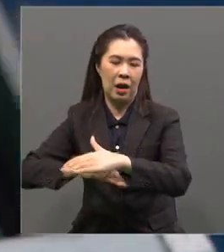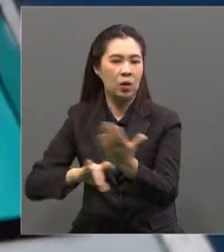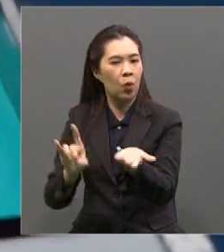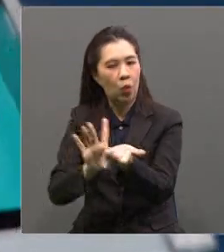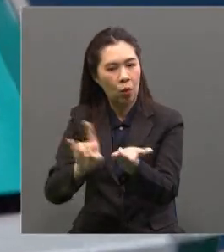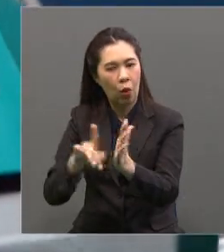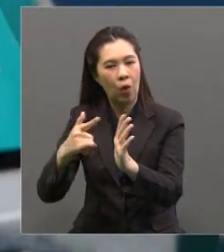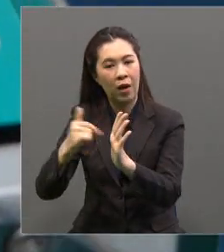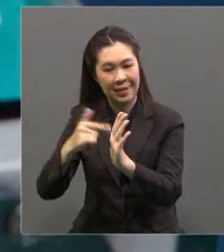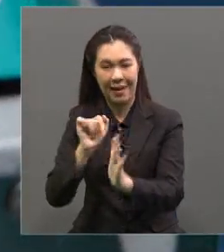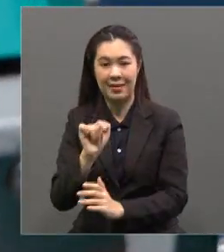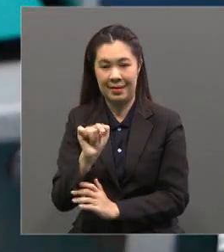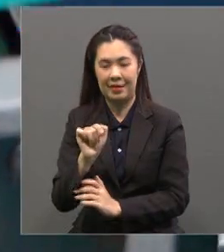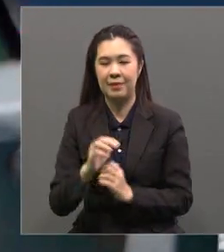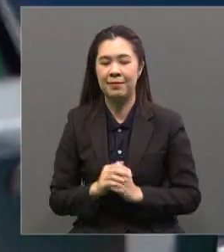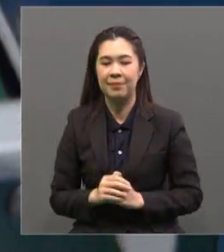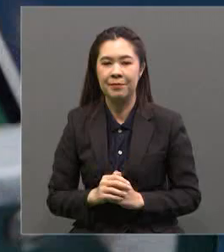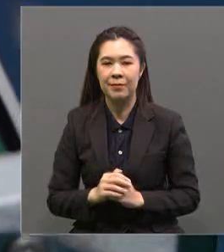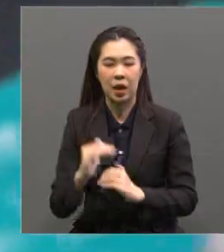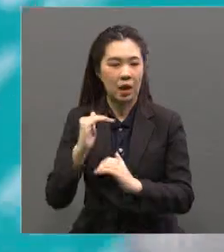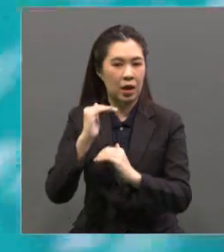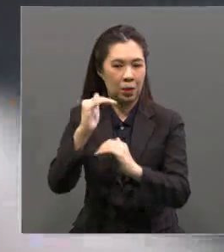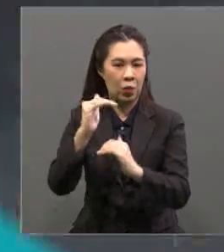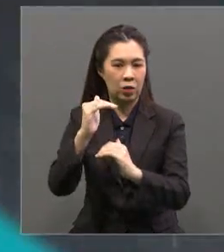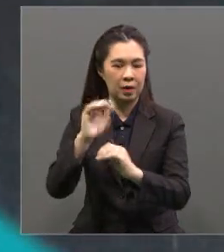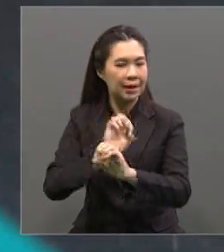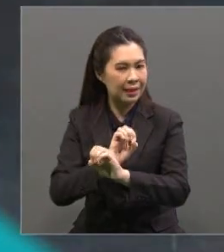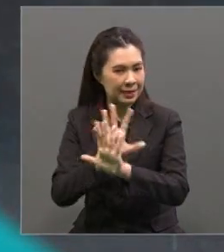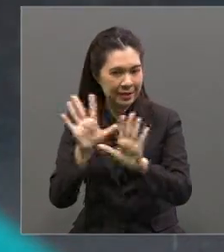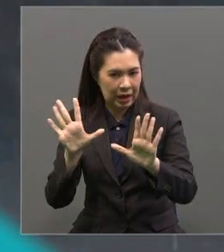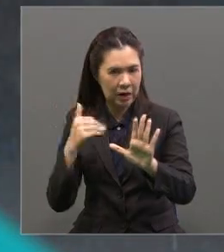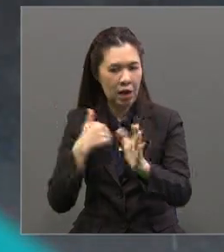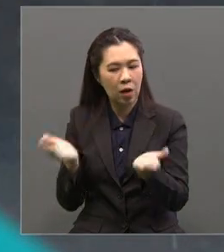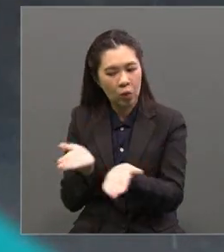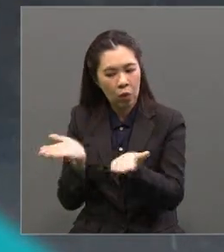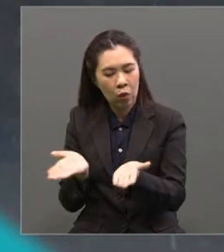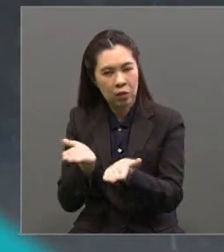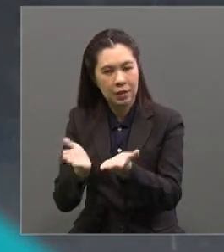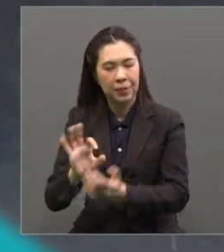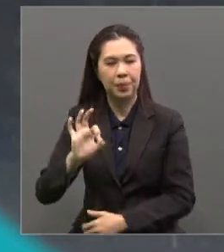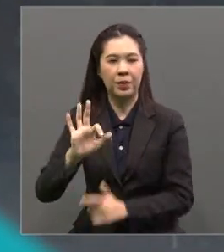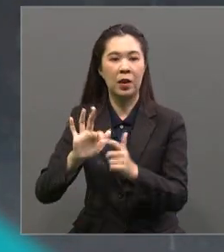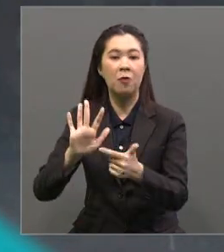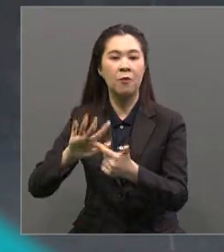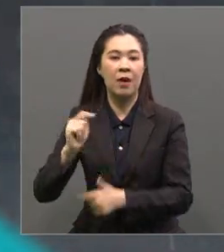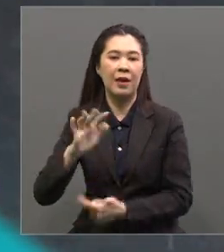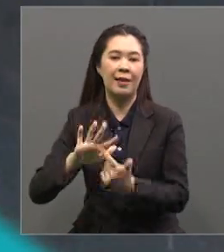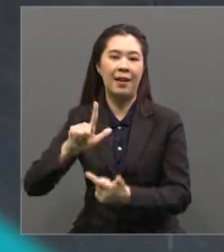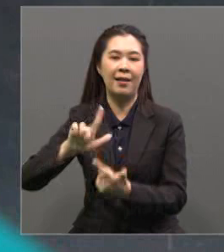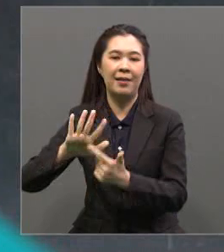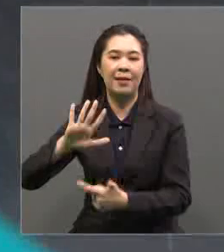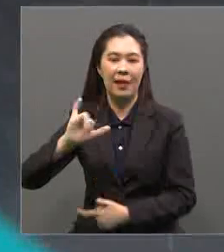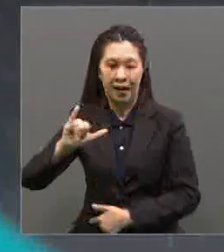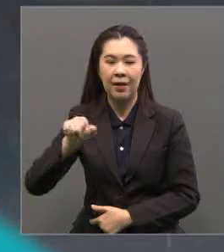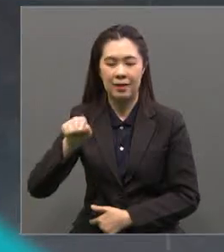ประสิทธิภาพของยาฝาวะที่ราวเวียร์และให้กำหนดมาตรการที่ชัดเจนในการส่งเสริมการใช้ฟ้าทะลายโจรซึ่งทั้ง 2ข้อ